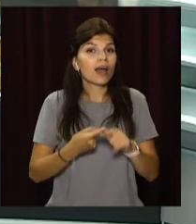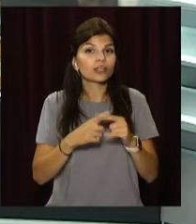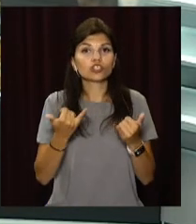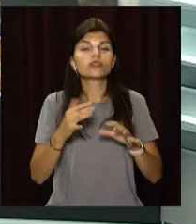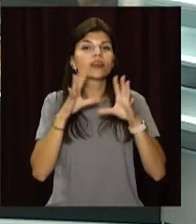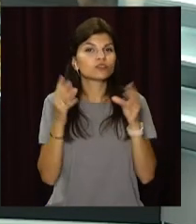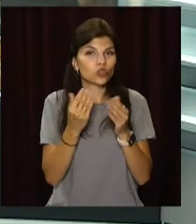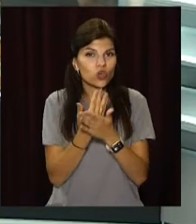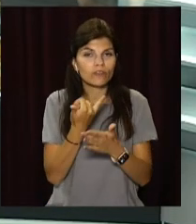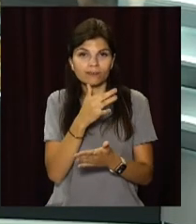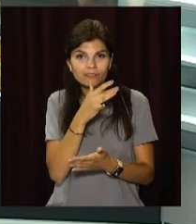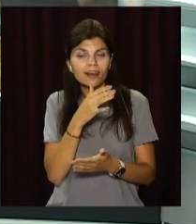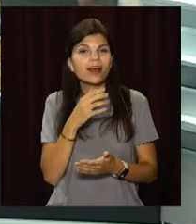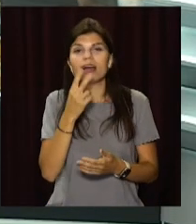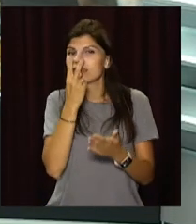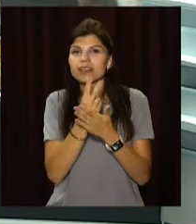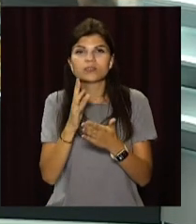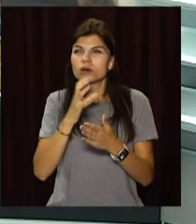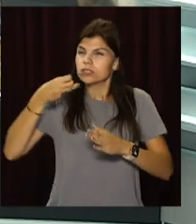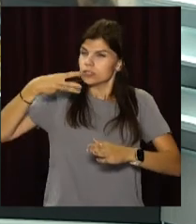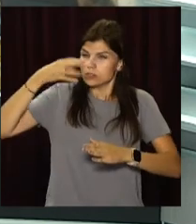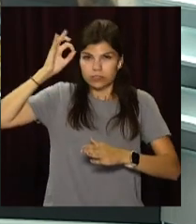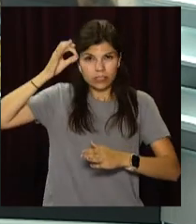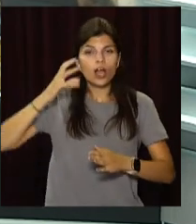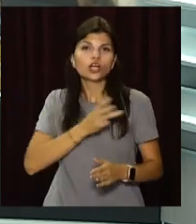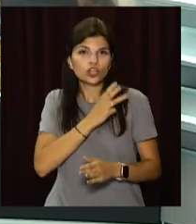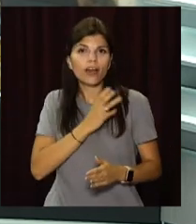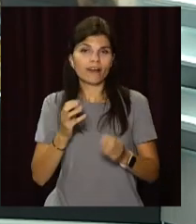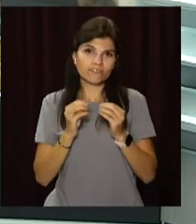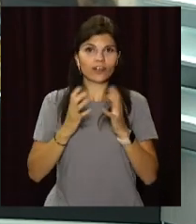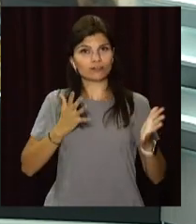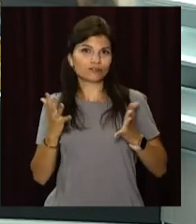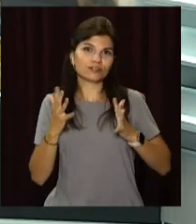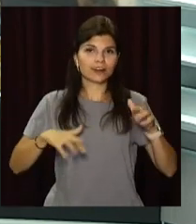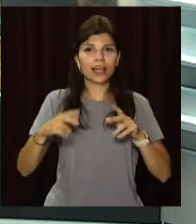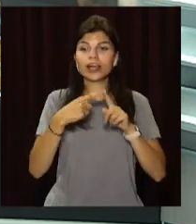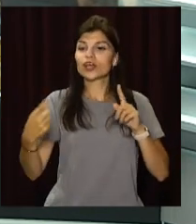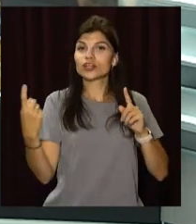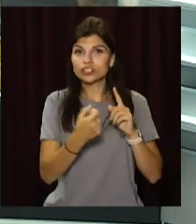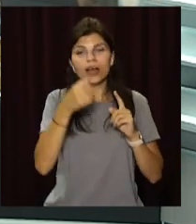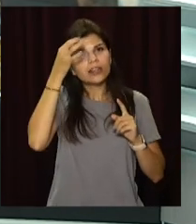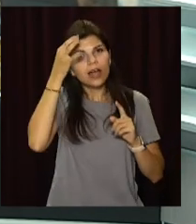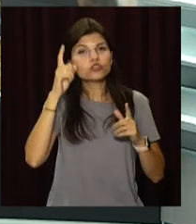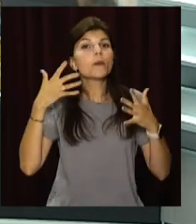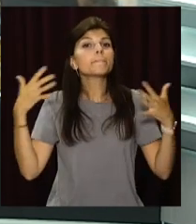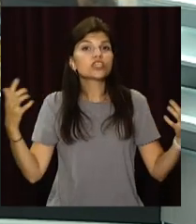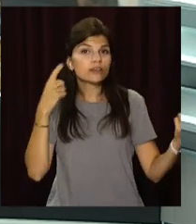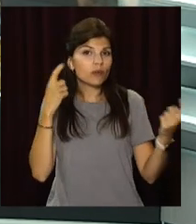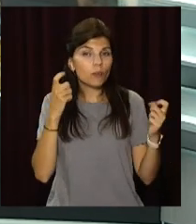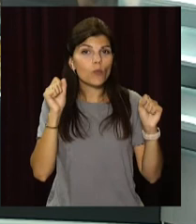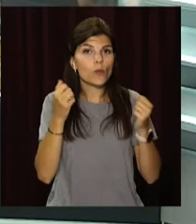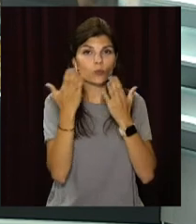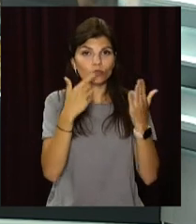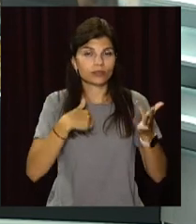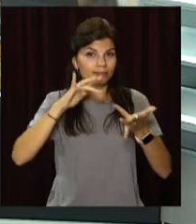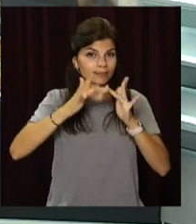всі новини на цю годину. Незважаючи на спекотну погоду, бажаю бадьорості та продуктивного тижня. Нагадую, що більше інформації можна прочитати